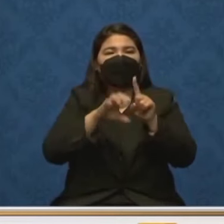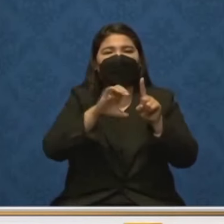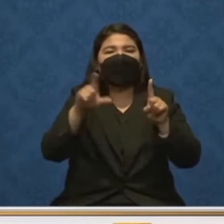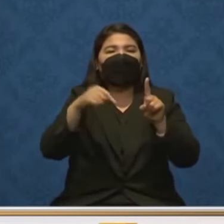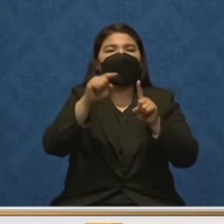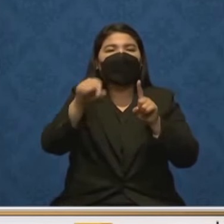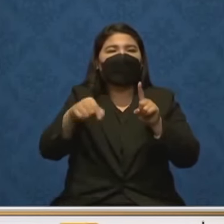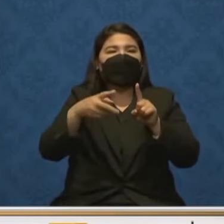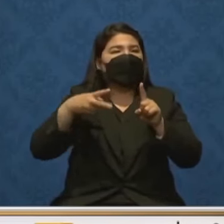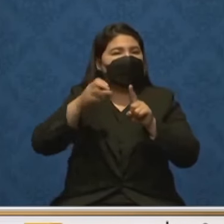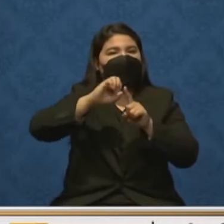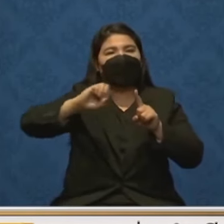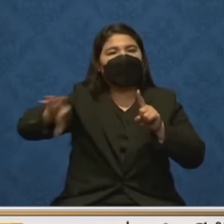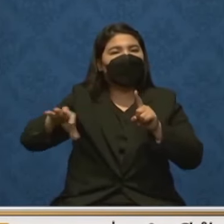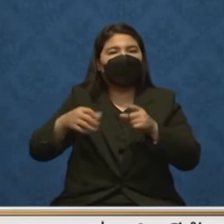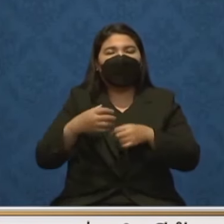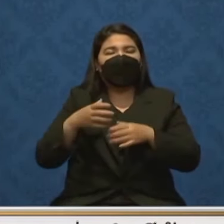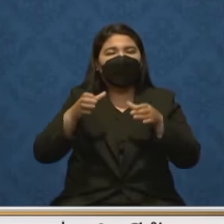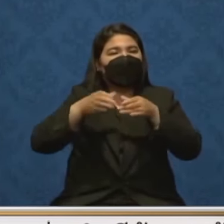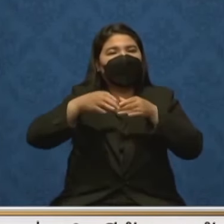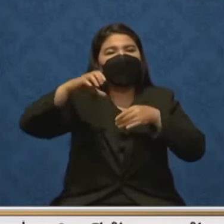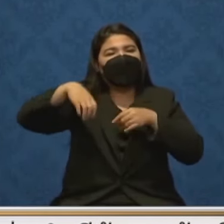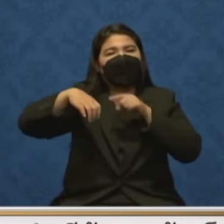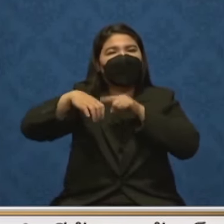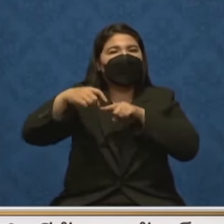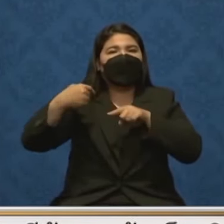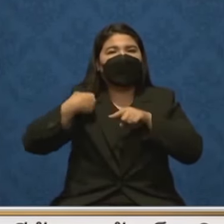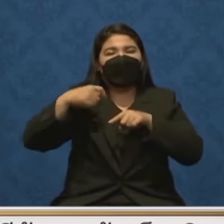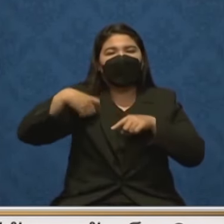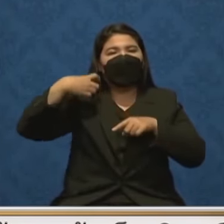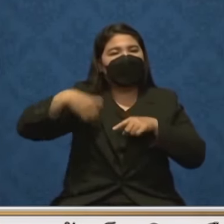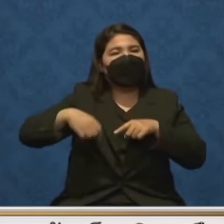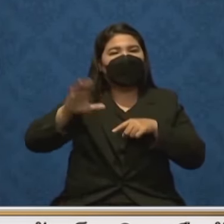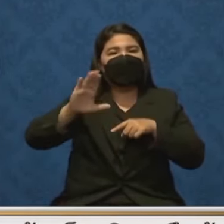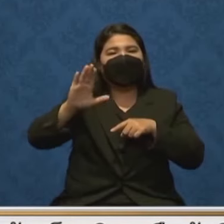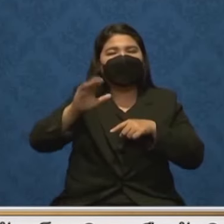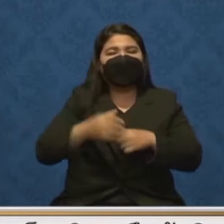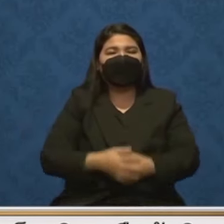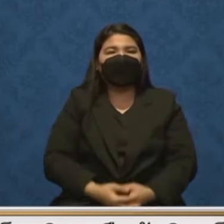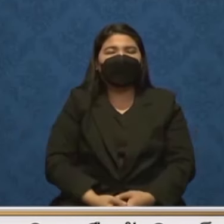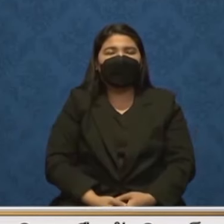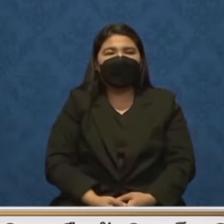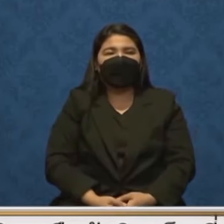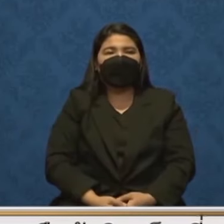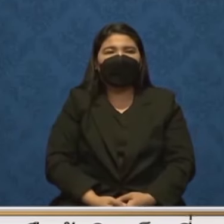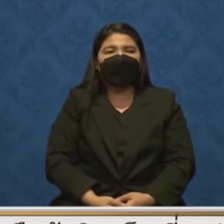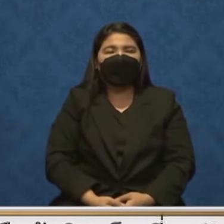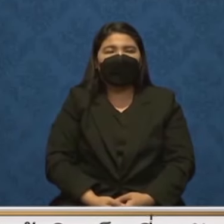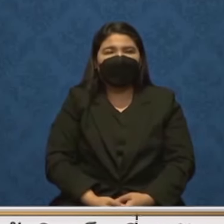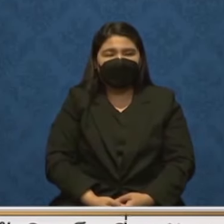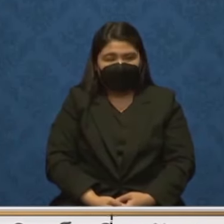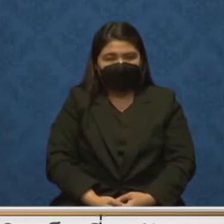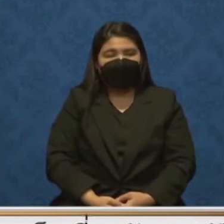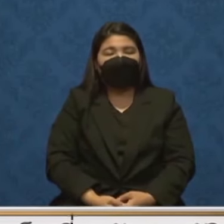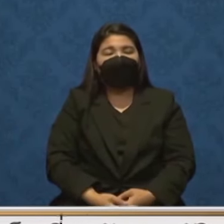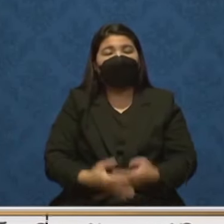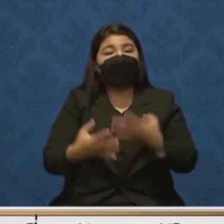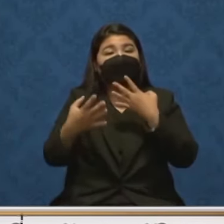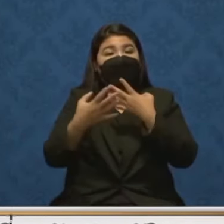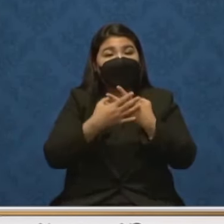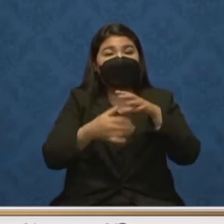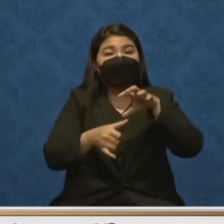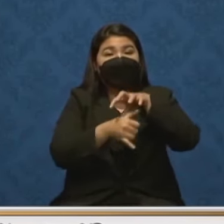ค่ะและองค์กรนี้ไม่สมควรจะถูกเรียกว่าสารด้วยมาถึงเรือนจำค่ะปีนี้นะคะ